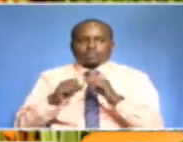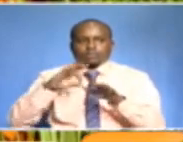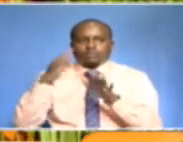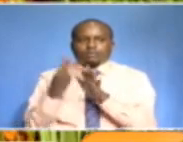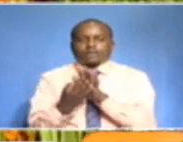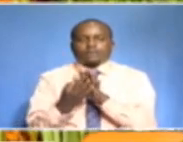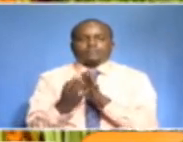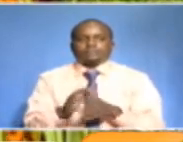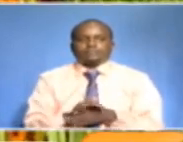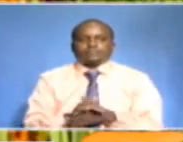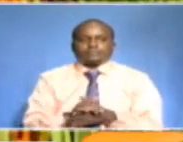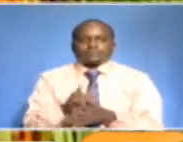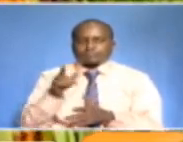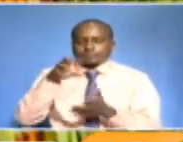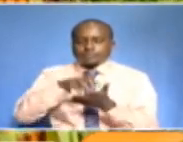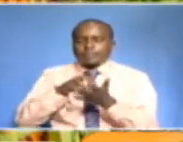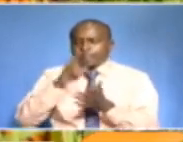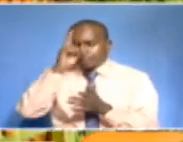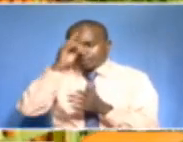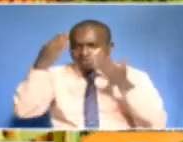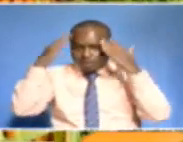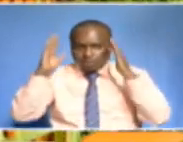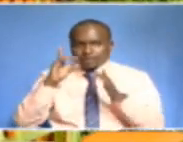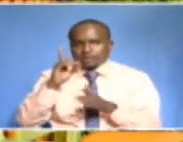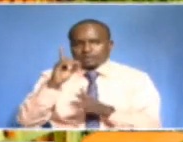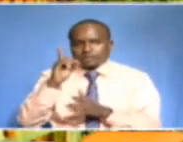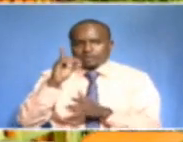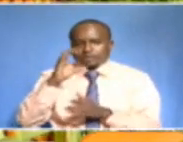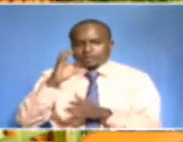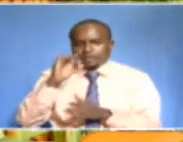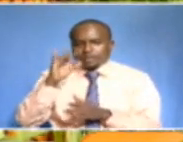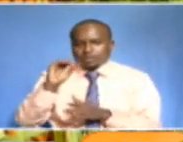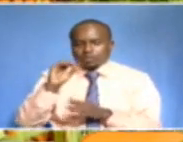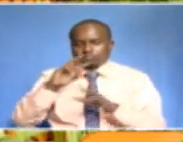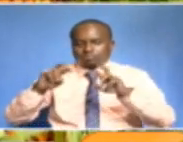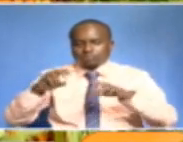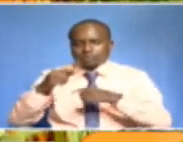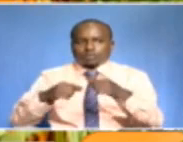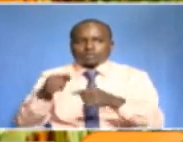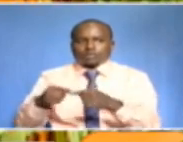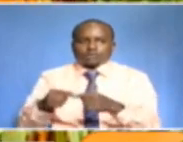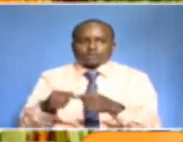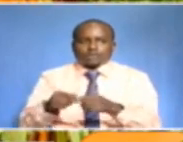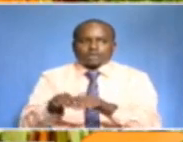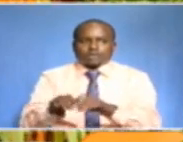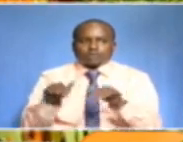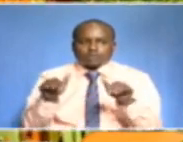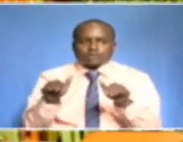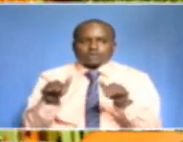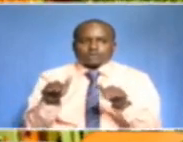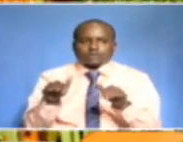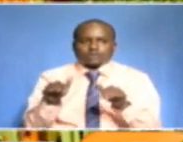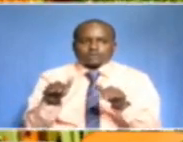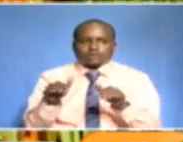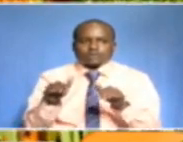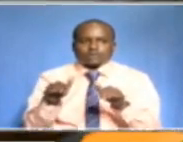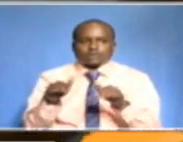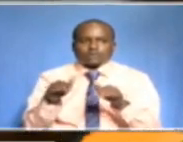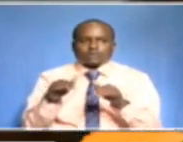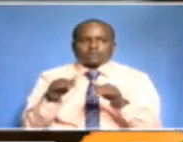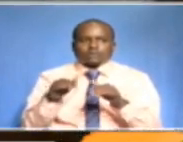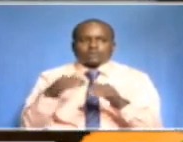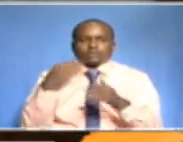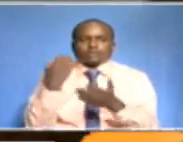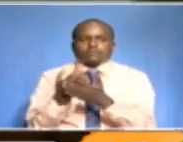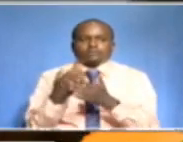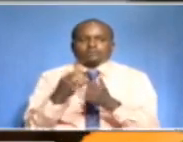na hiyo kes iko na Polis DCI Nairobi area anung na tangoa Ile uchungu wa DCI